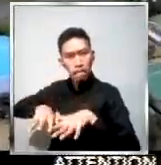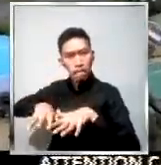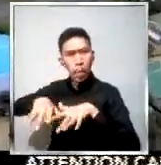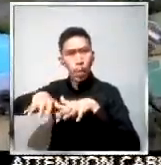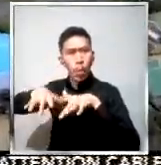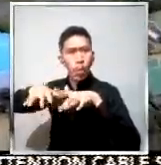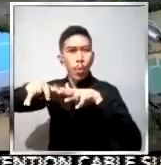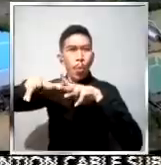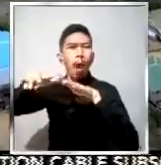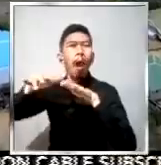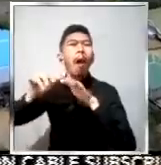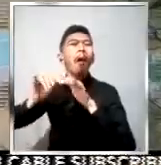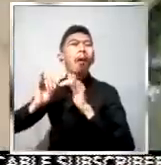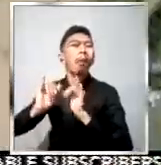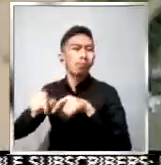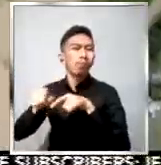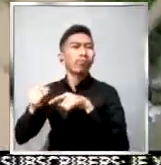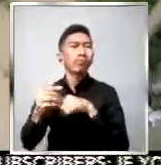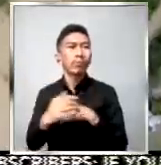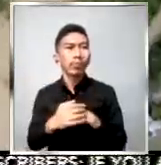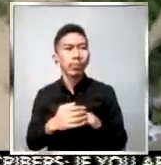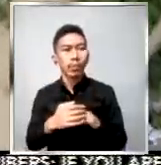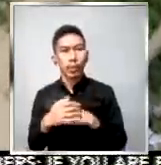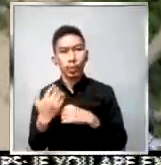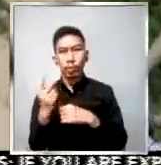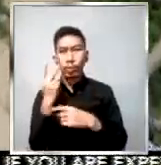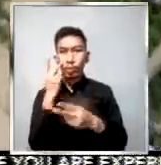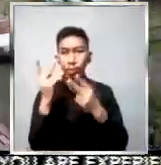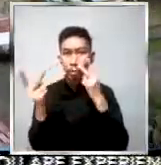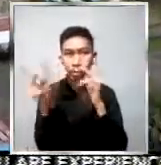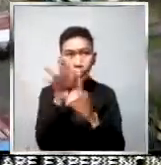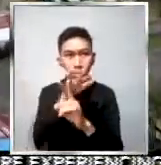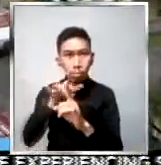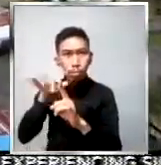Kita ang lawak ng pinsala ng baha mula sa himpapawid.